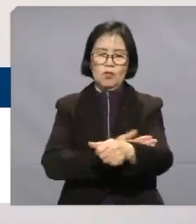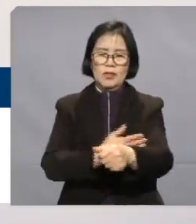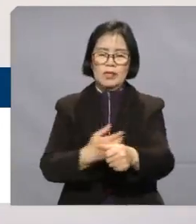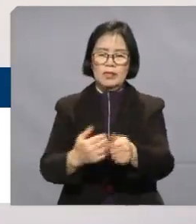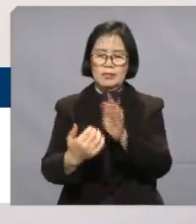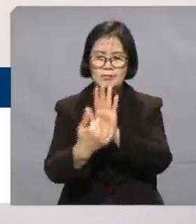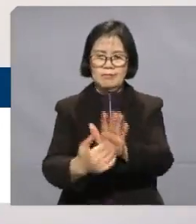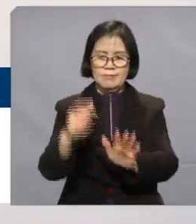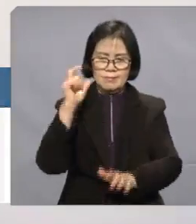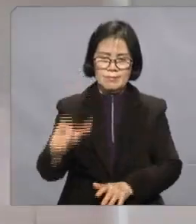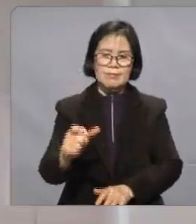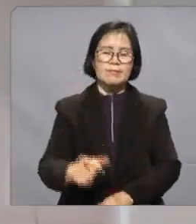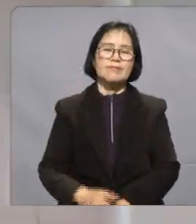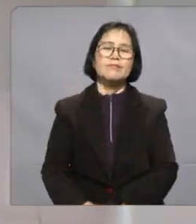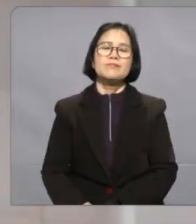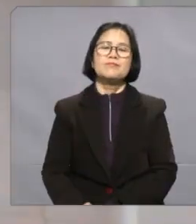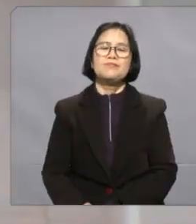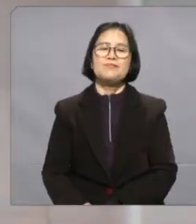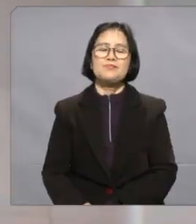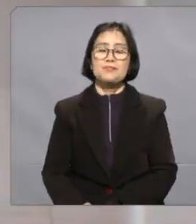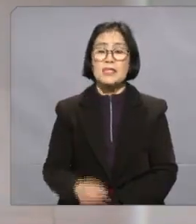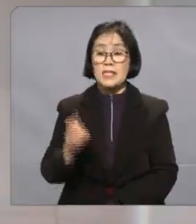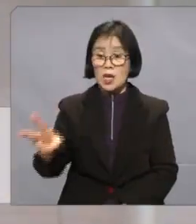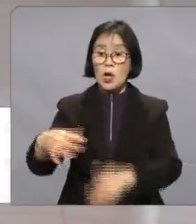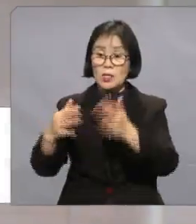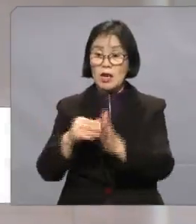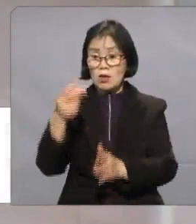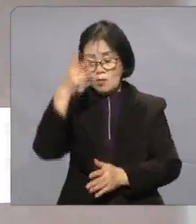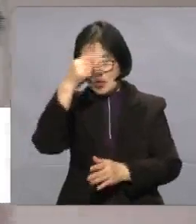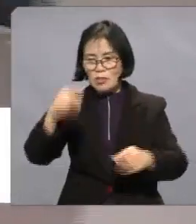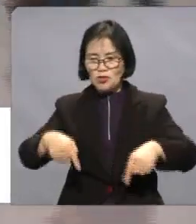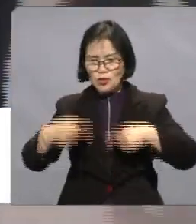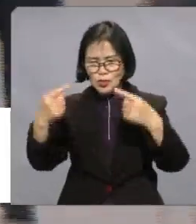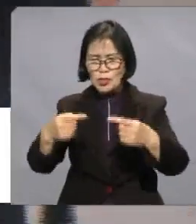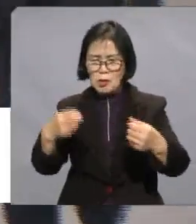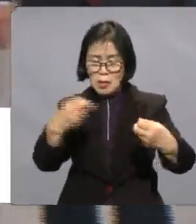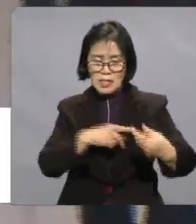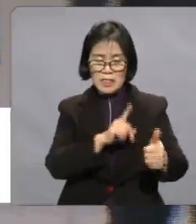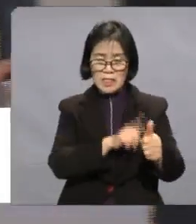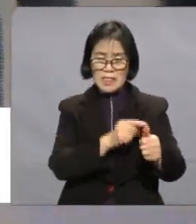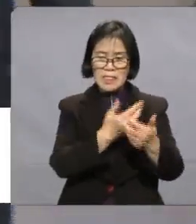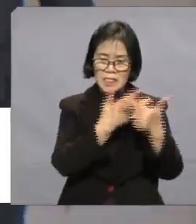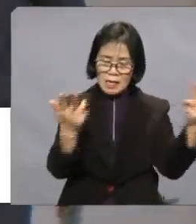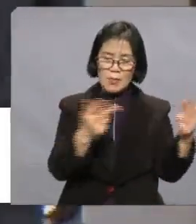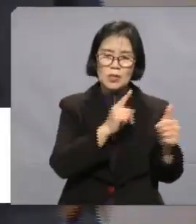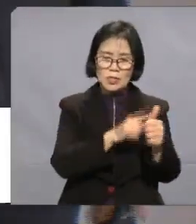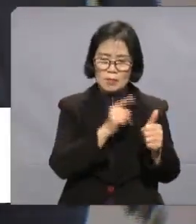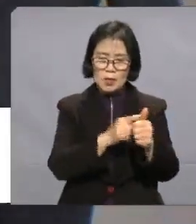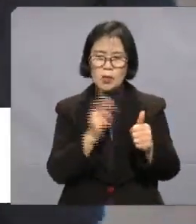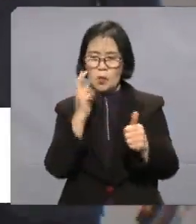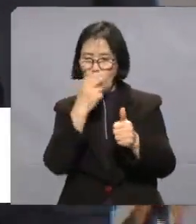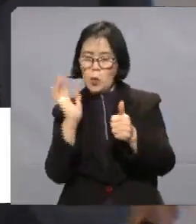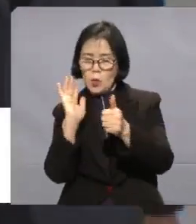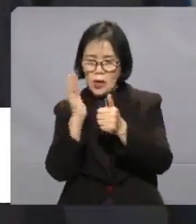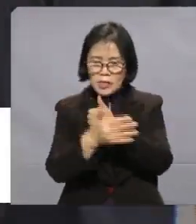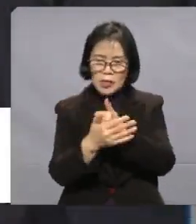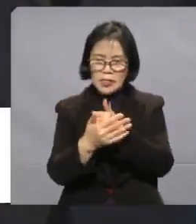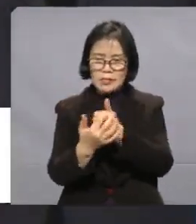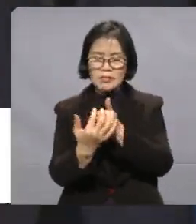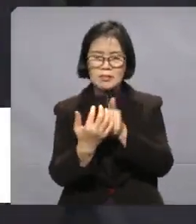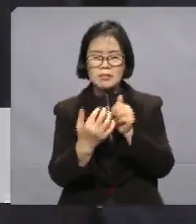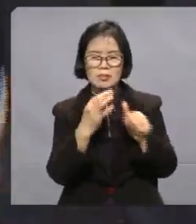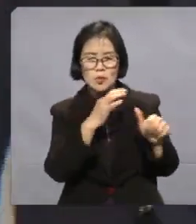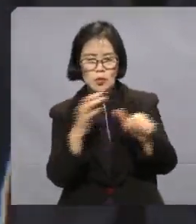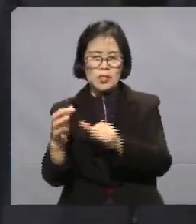강력하게 맞서겠습니다. 여당은 검찰 출석을 통보받은 이재명 대표를 보호하려는